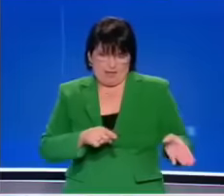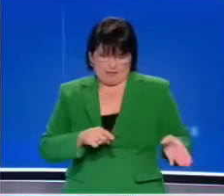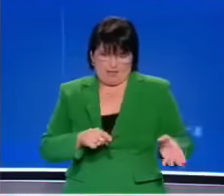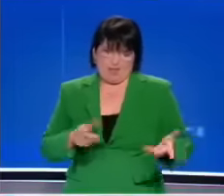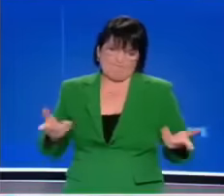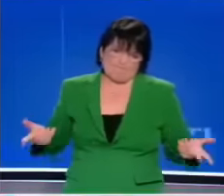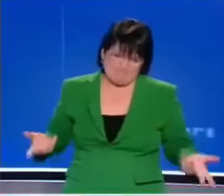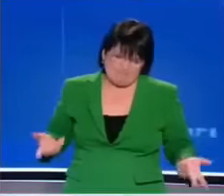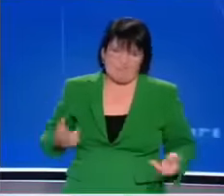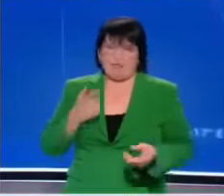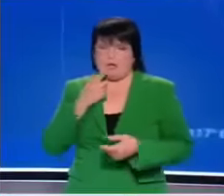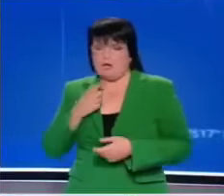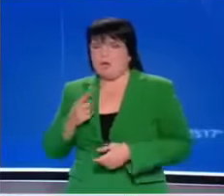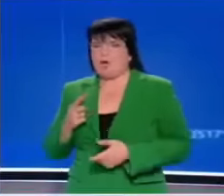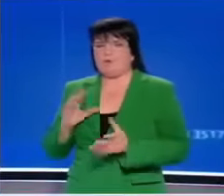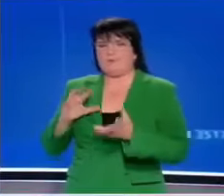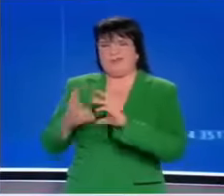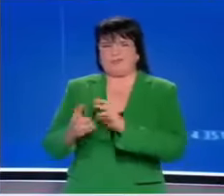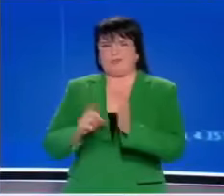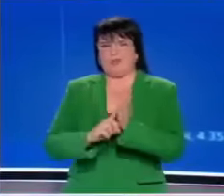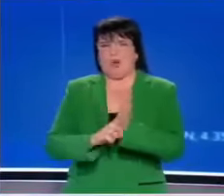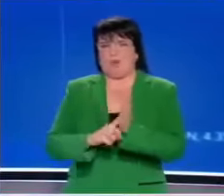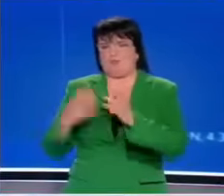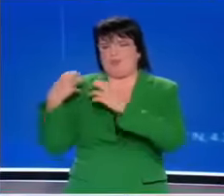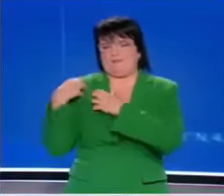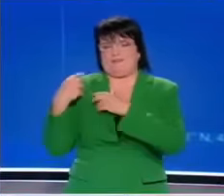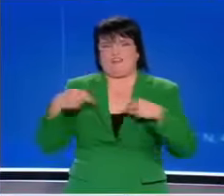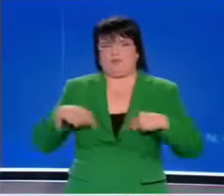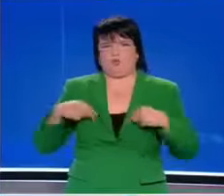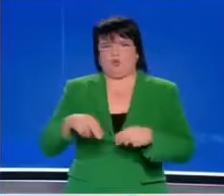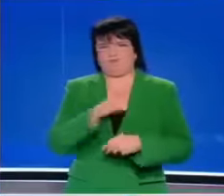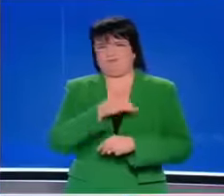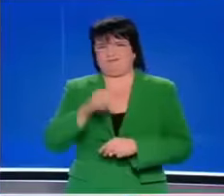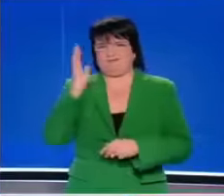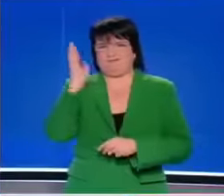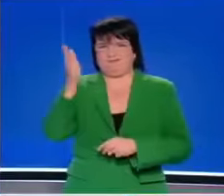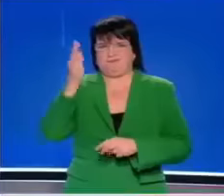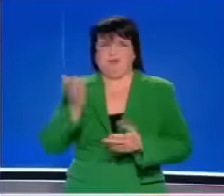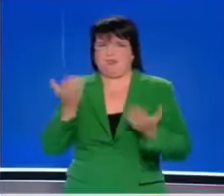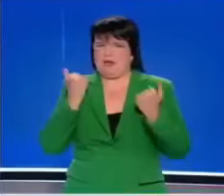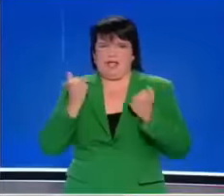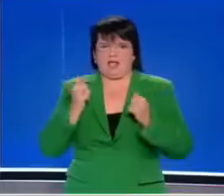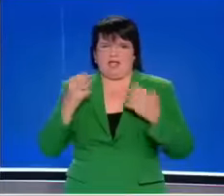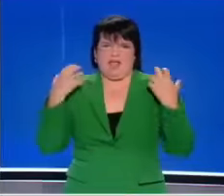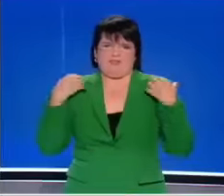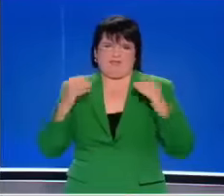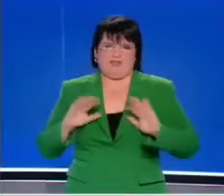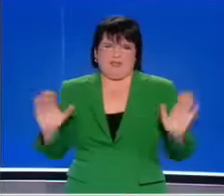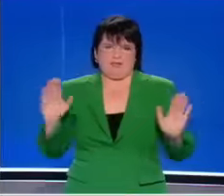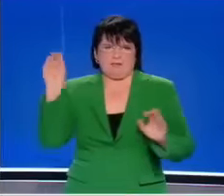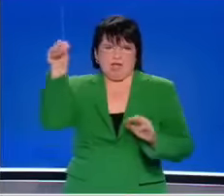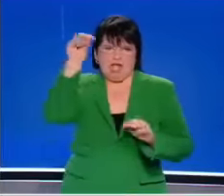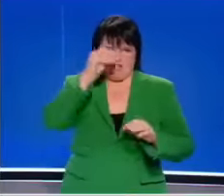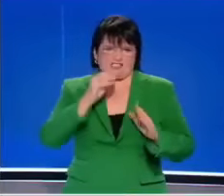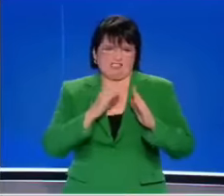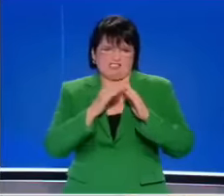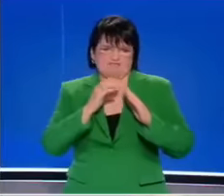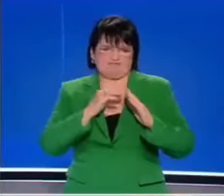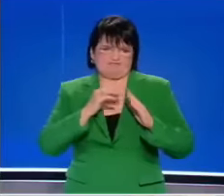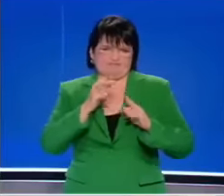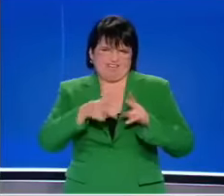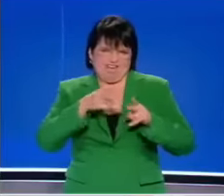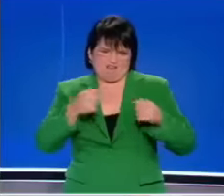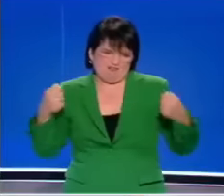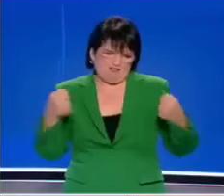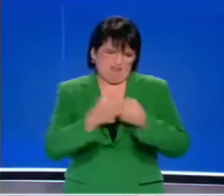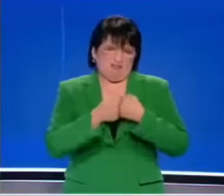ζήτημα αυτό επειδή εί υπάρχει αυτός ο στρεβλός νόμος περι ευθύνης υπουργών και δεν πρόκειται ποτέ να αναλάβει κανείς πολιτική ευθύνη εργαλειοποίηση τραγωδίας είναι αυτό ή κείνη η